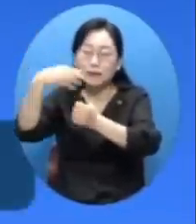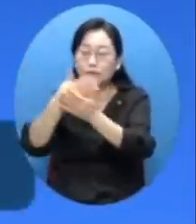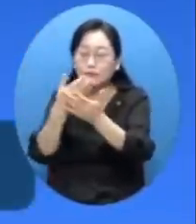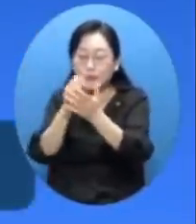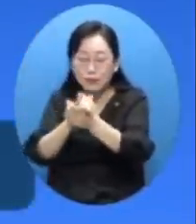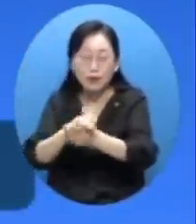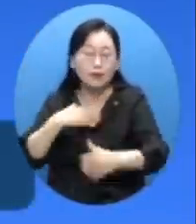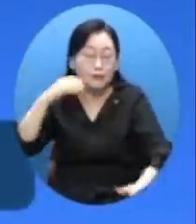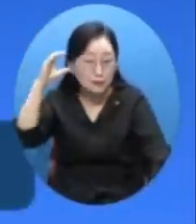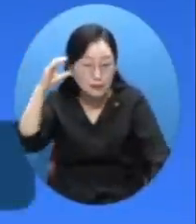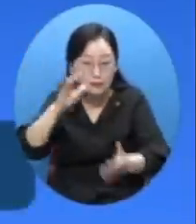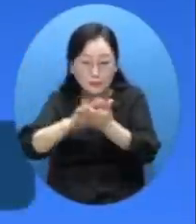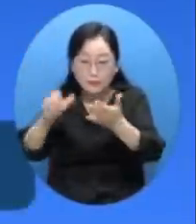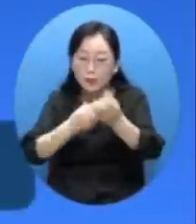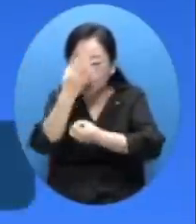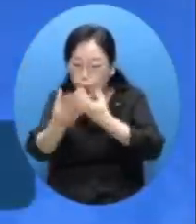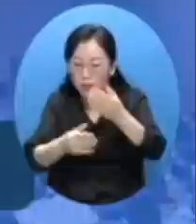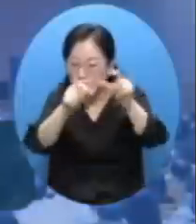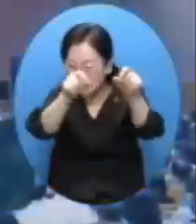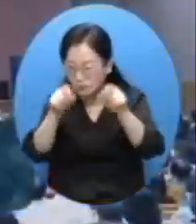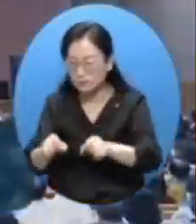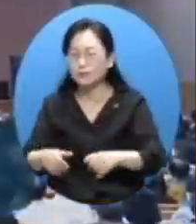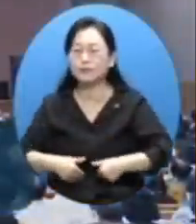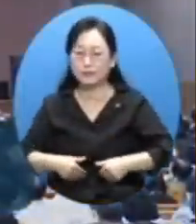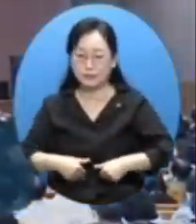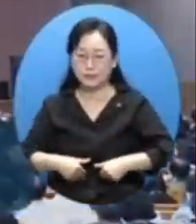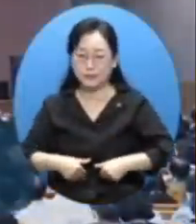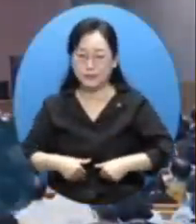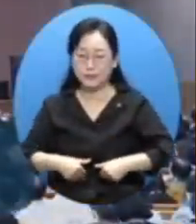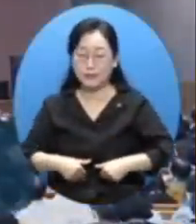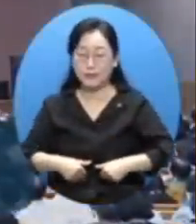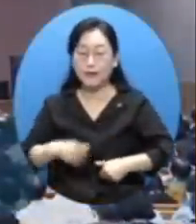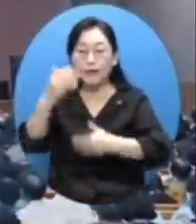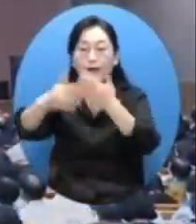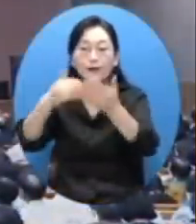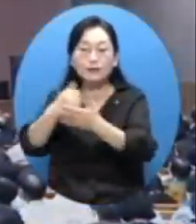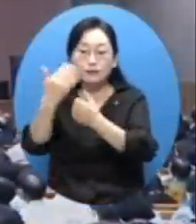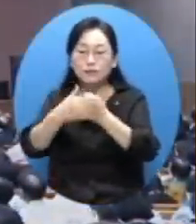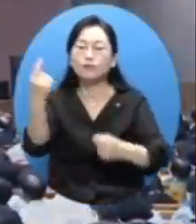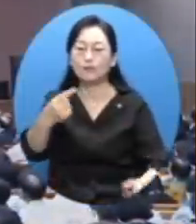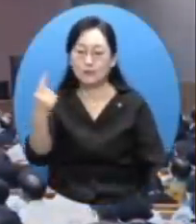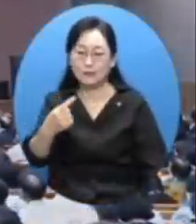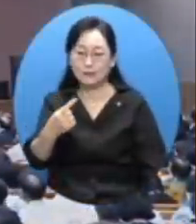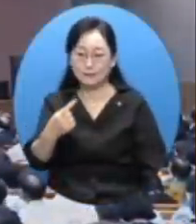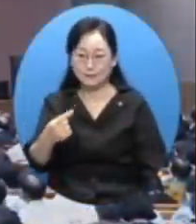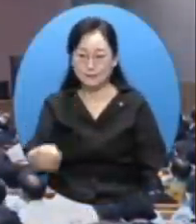듣겠나이다 고백을 해야 되는 것입니다. 그럴 때 하나님의 은혜가 임하는 것입니다.